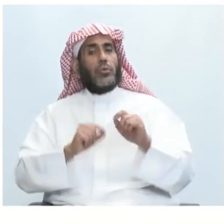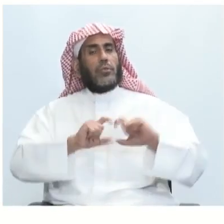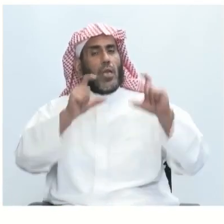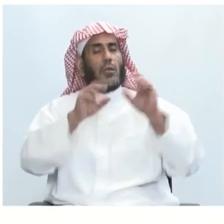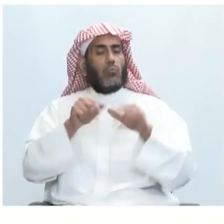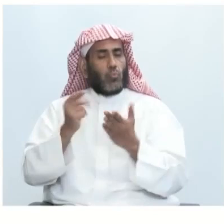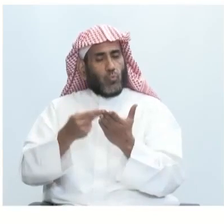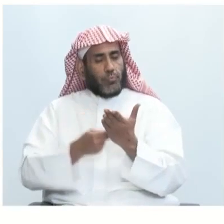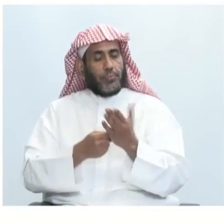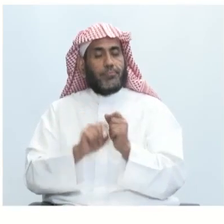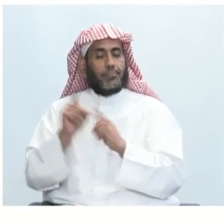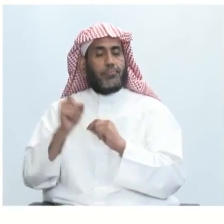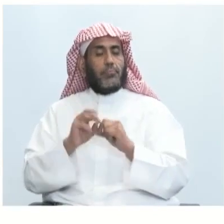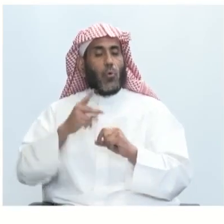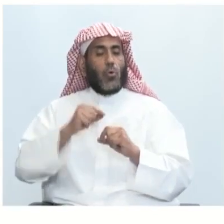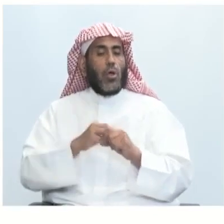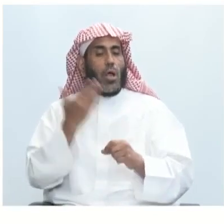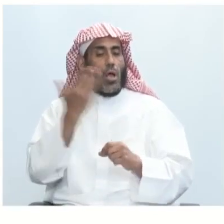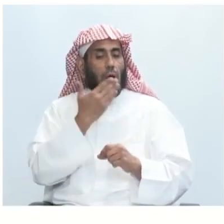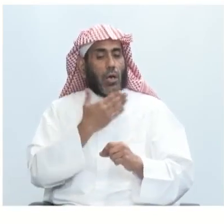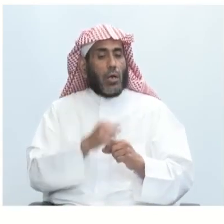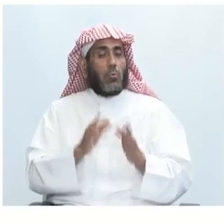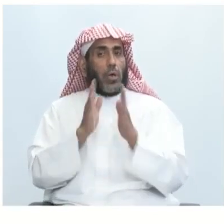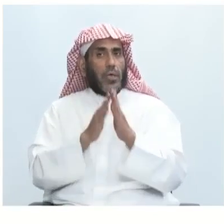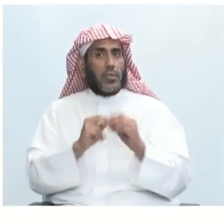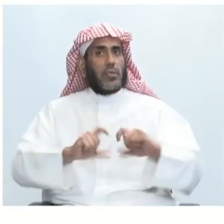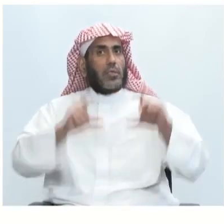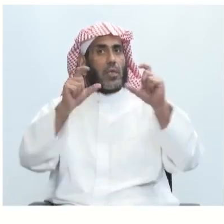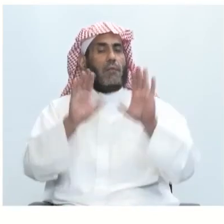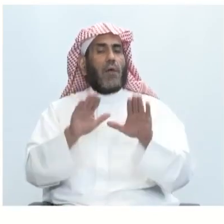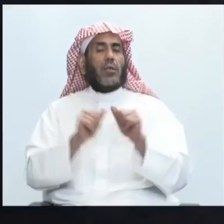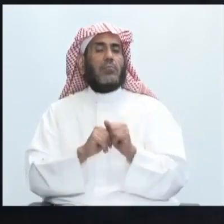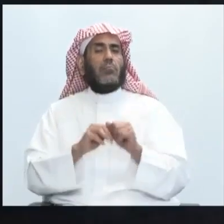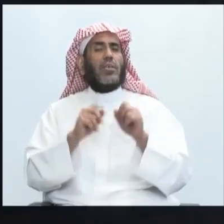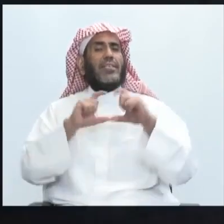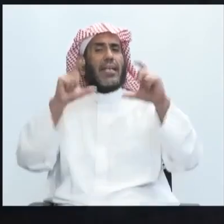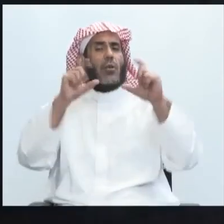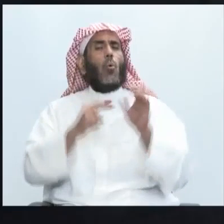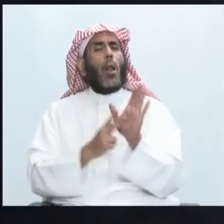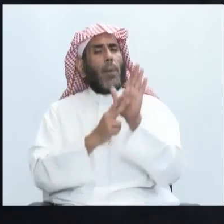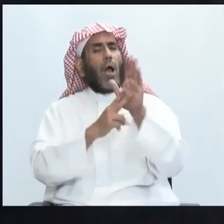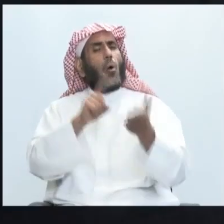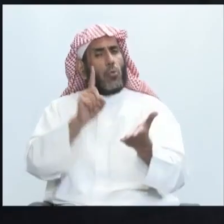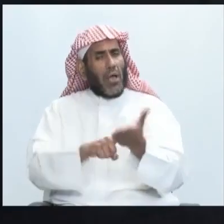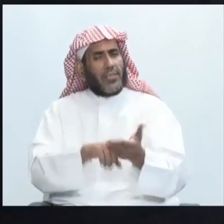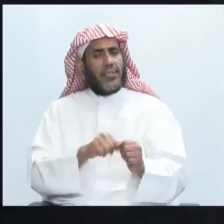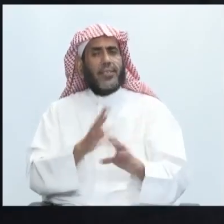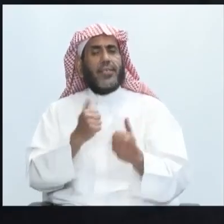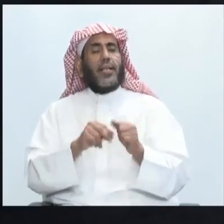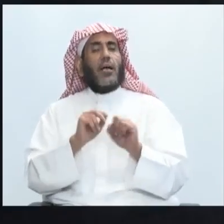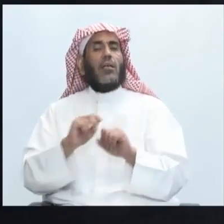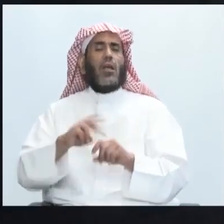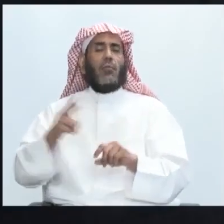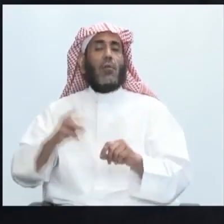كتب نوع الدليل هنا اقرا وحدد الد فقط اقرا وحدد الدليل الدليل هو البرهان اثبات الذي كان لهذه